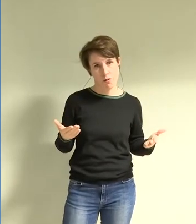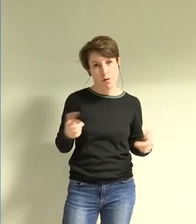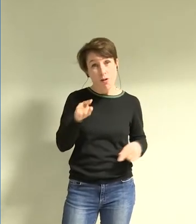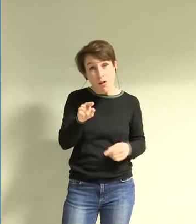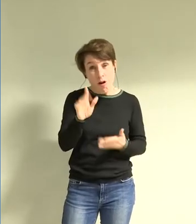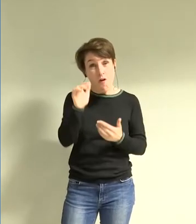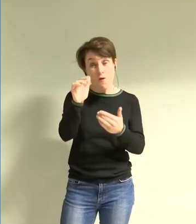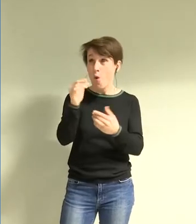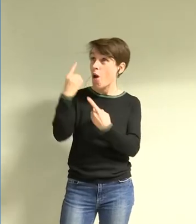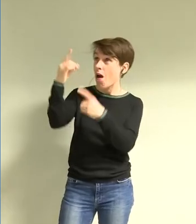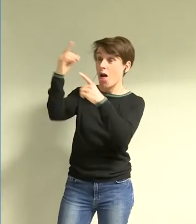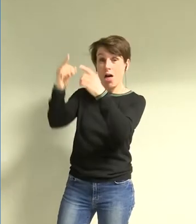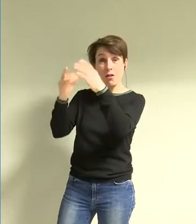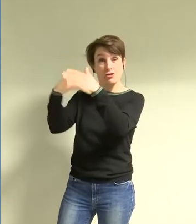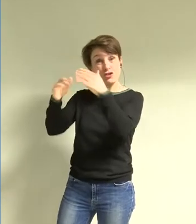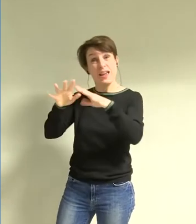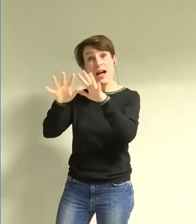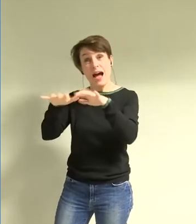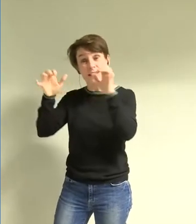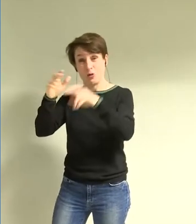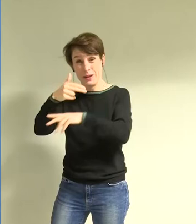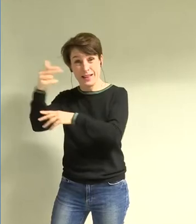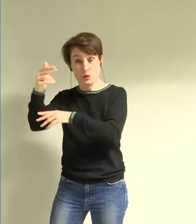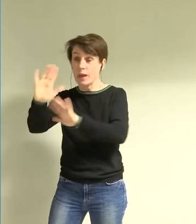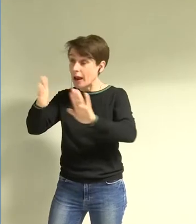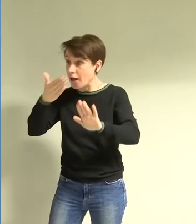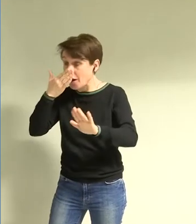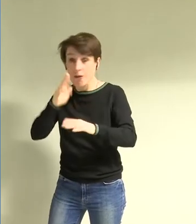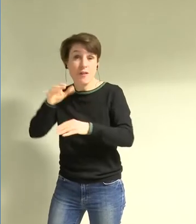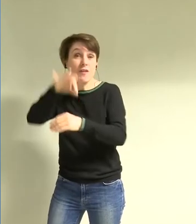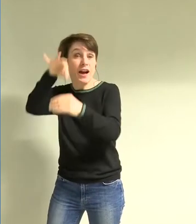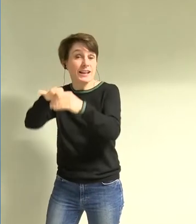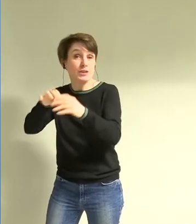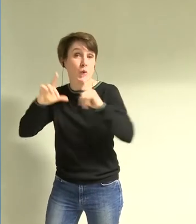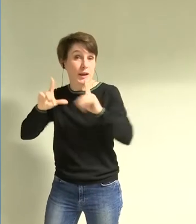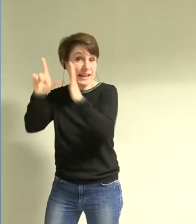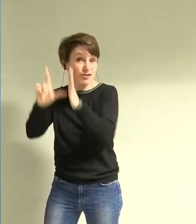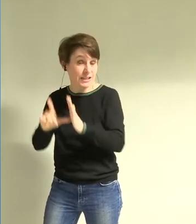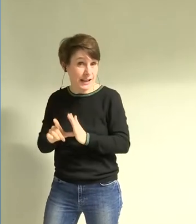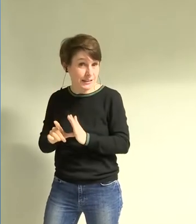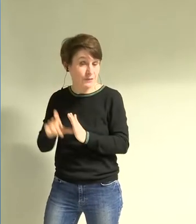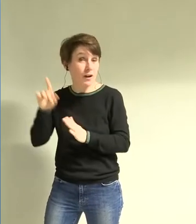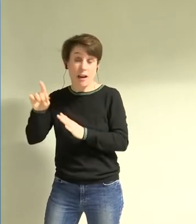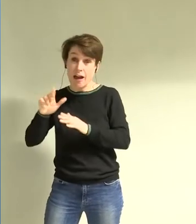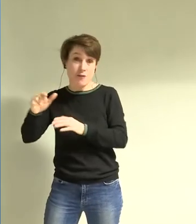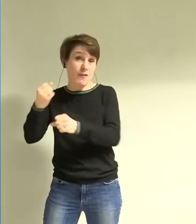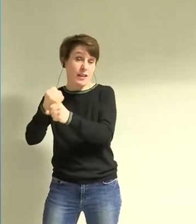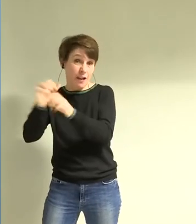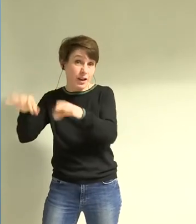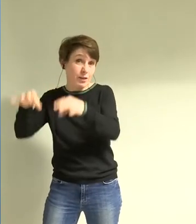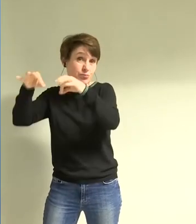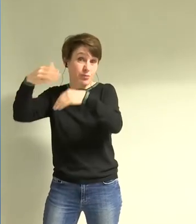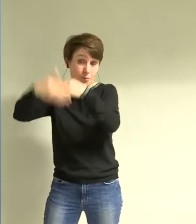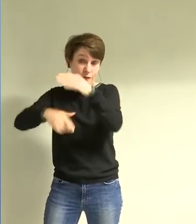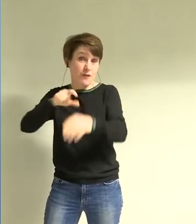à quelques semaines des législatives alors que le calendrier prévisionnel de l'assemblée nationale prévoit l'arrêt des travaux dans quelques jours à savoir le 28